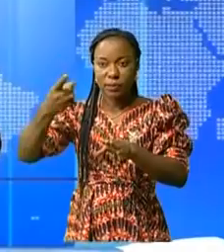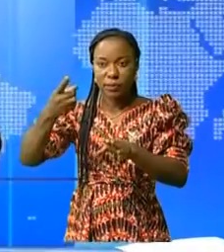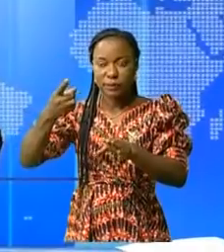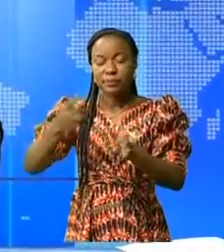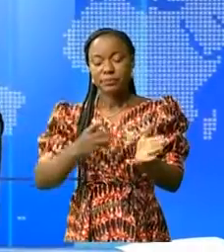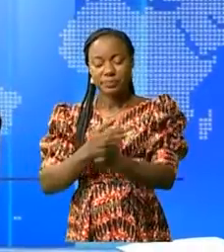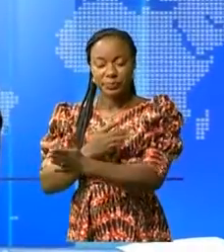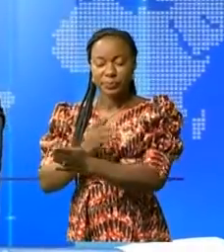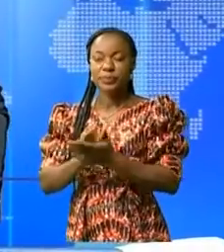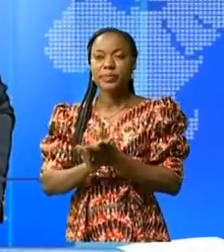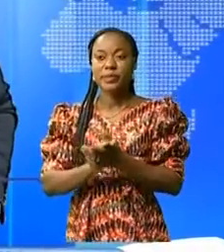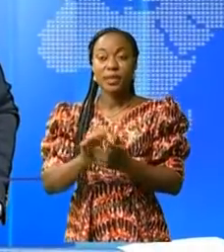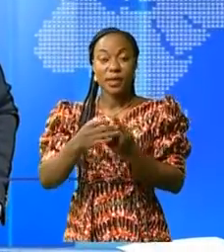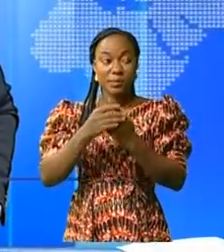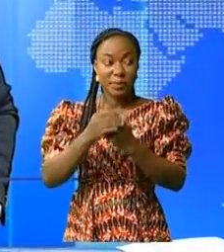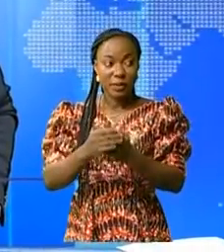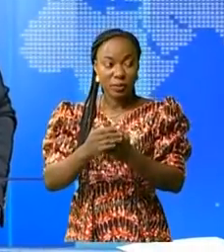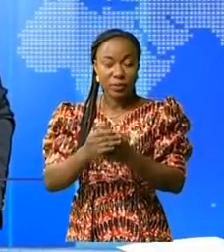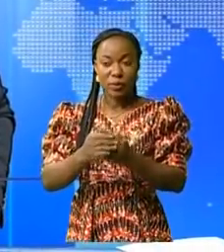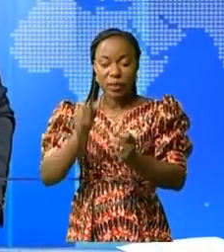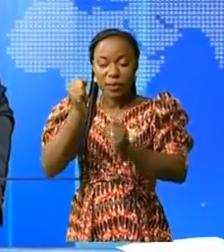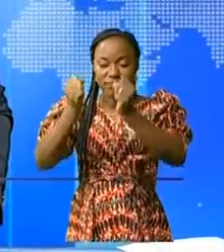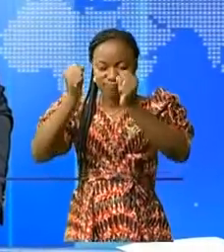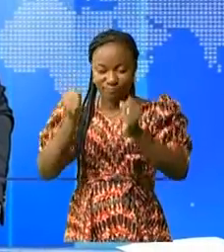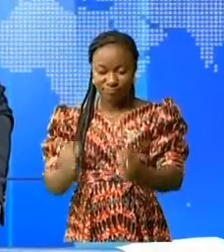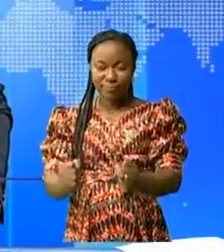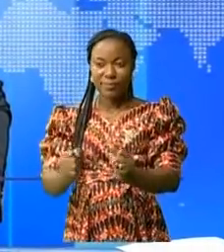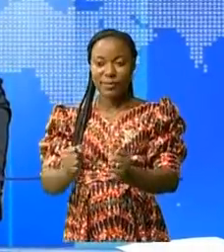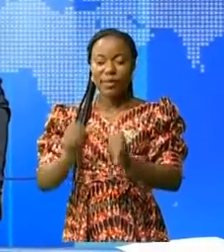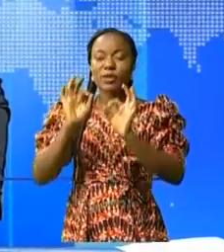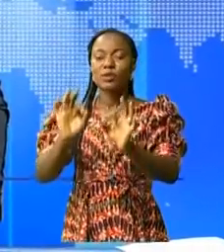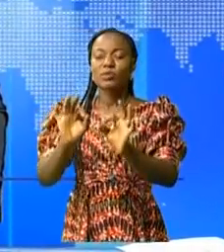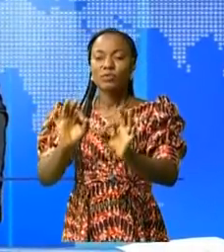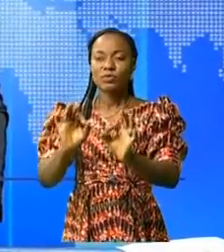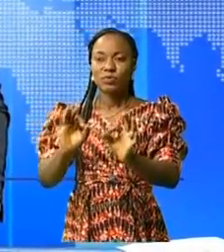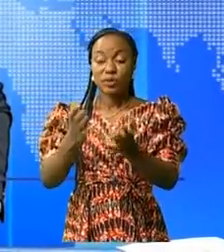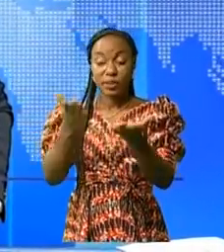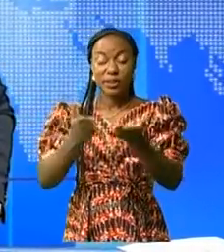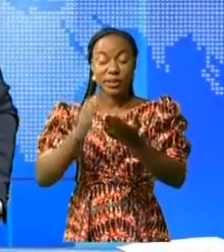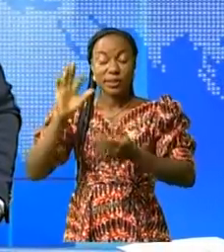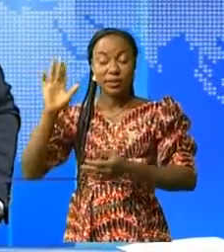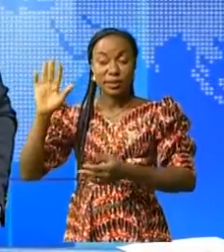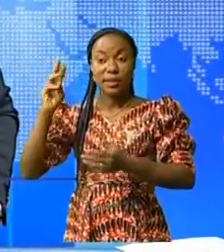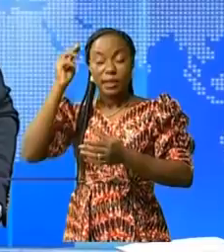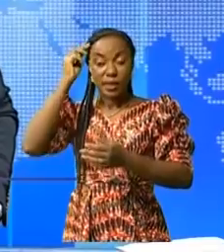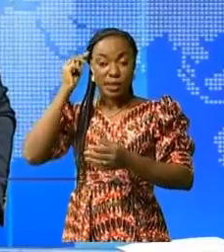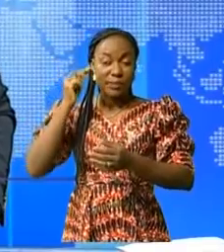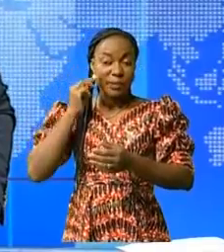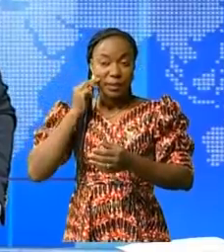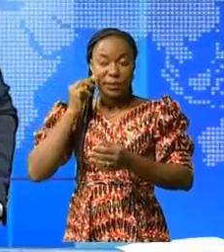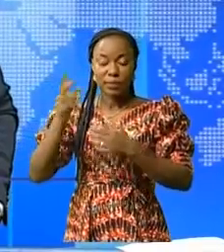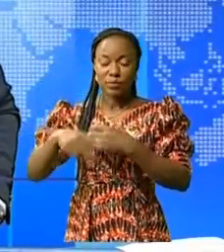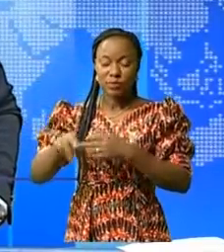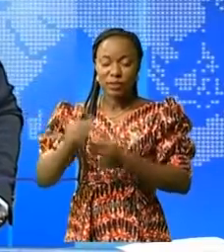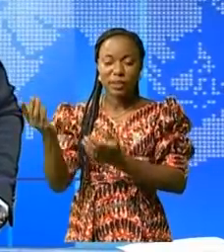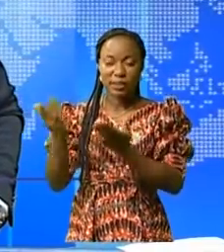et bientôt des parkings moderne des véhicules dans la ville province kinshasa le ministre provincial des transports à moscow qu'aux a